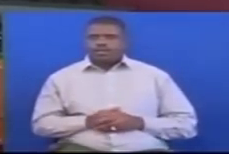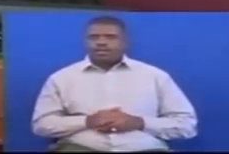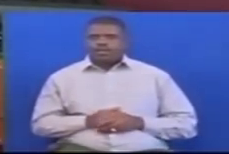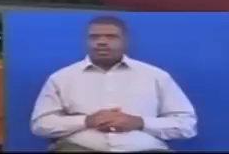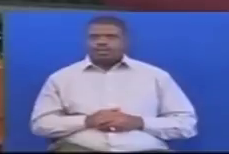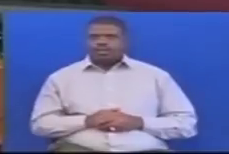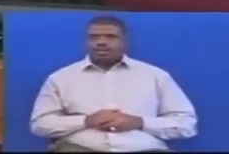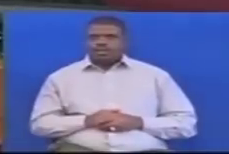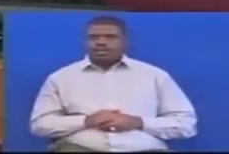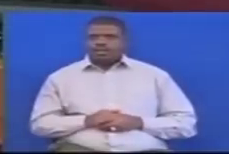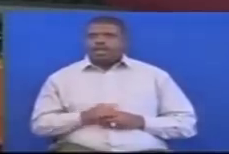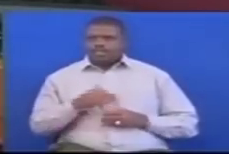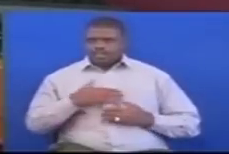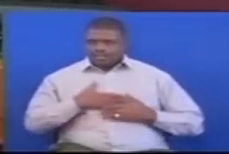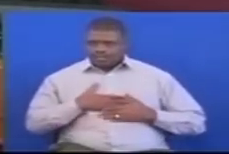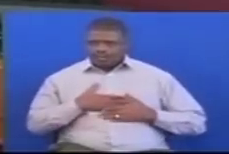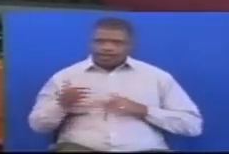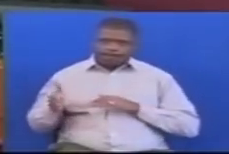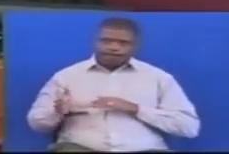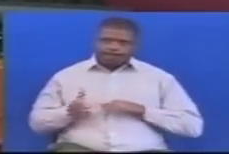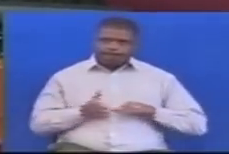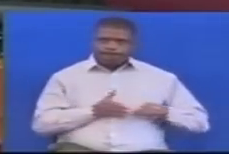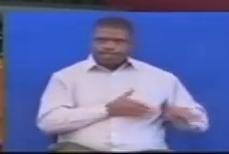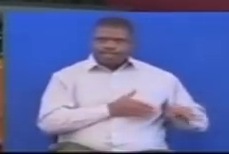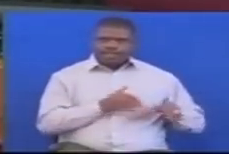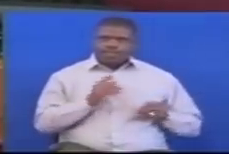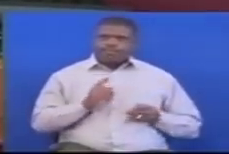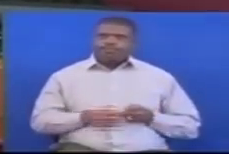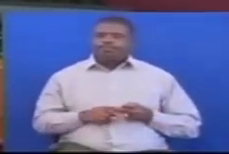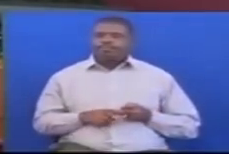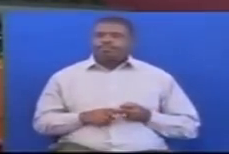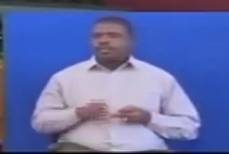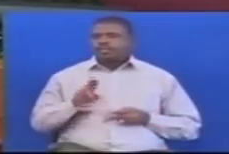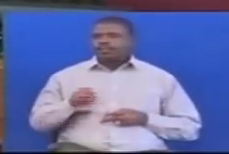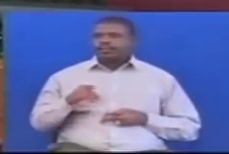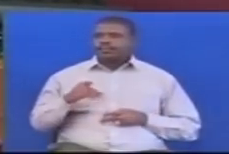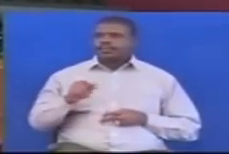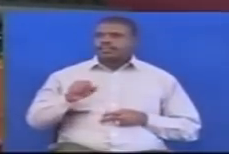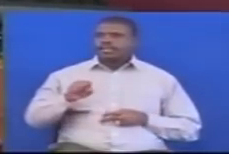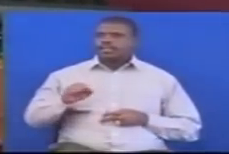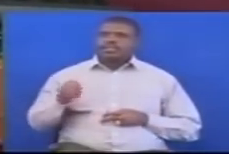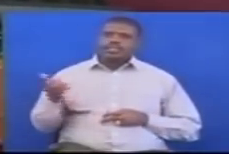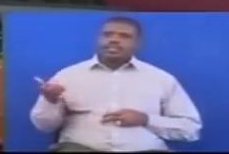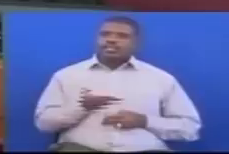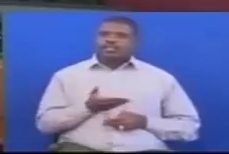Mheshimiwa Richard Ndasa, baadaye Mheshimiwa Alikesi na Mheshimiwa Mchungaji wa Katari wajiandae.